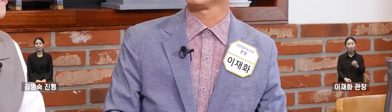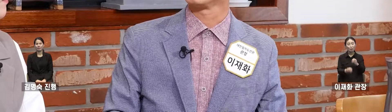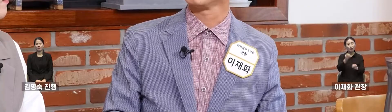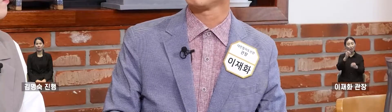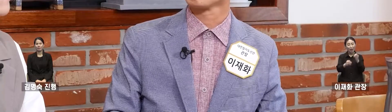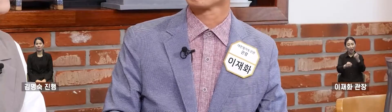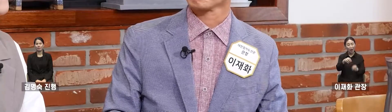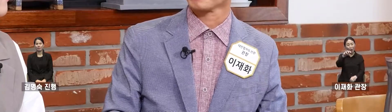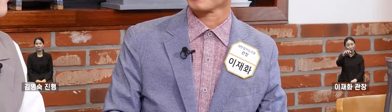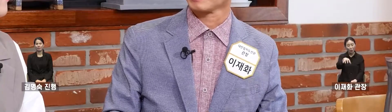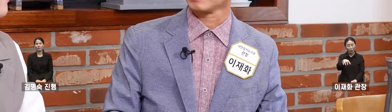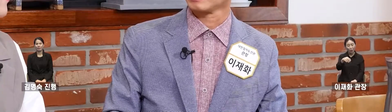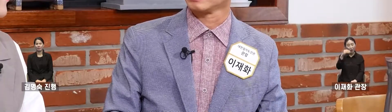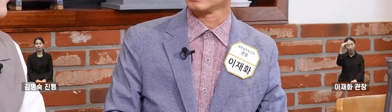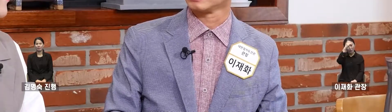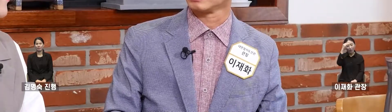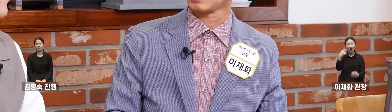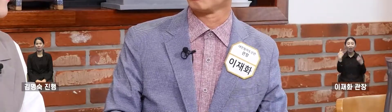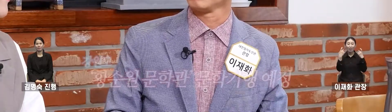문학기행이라고